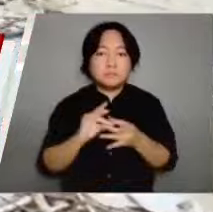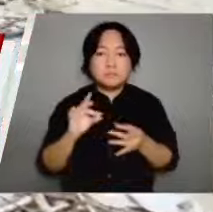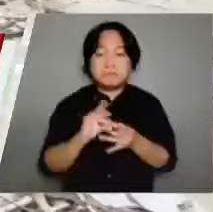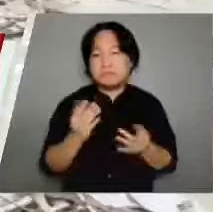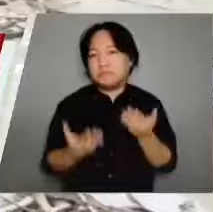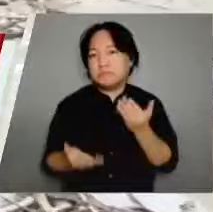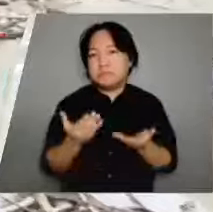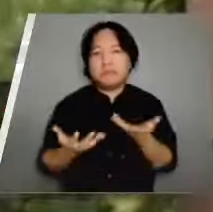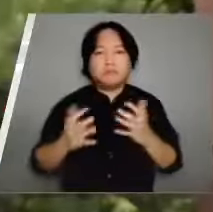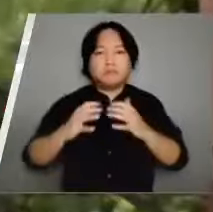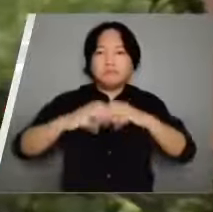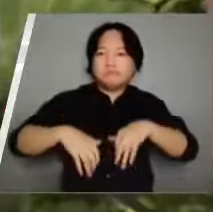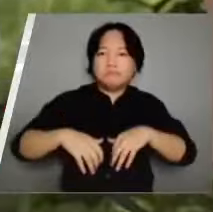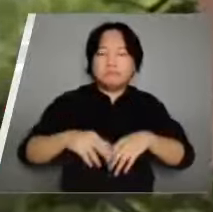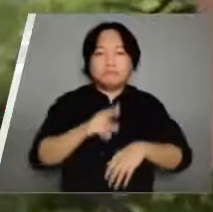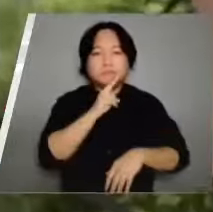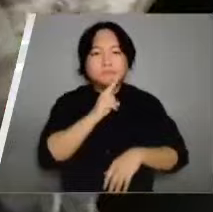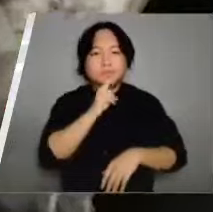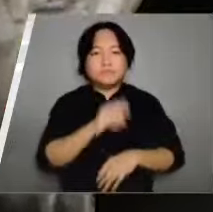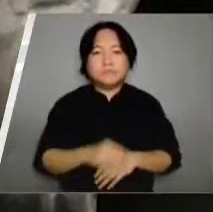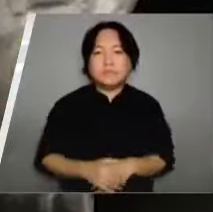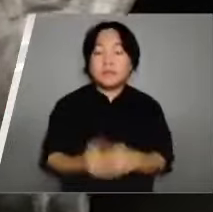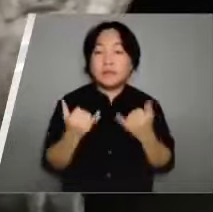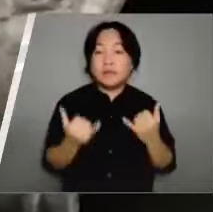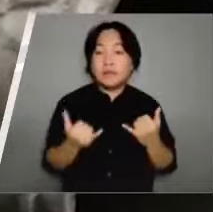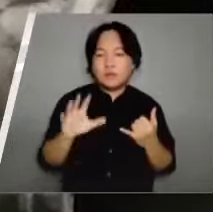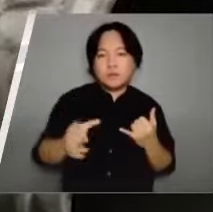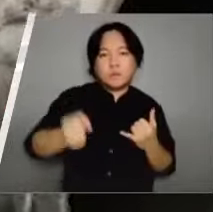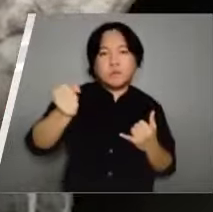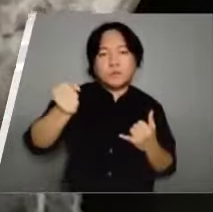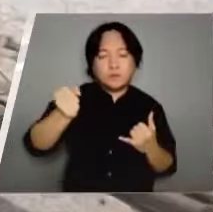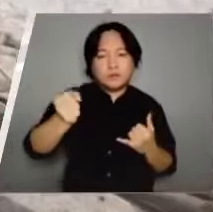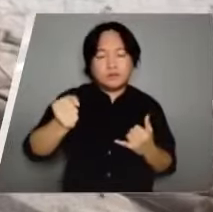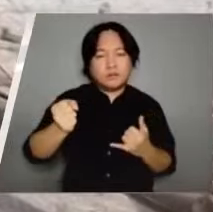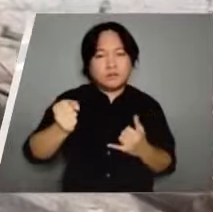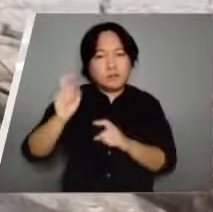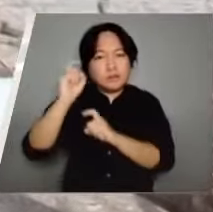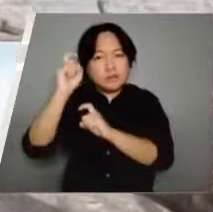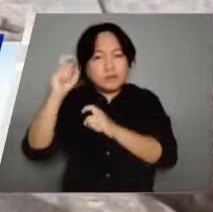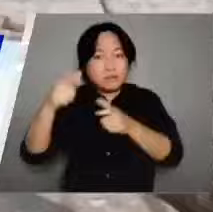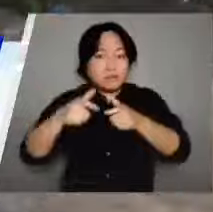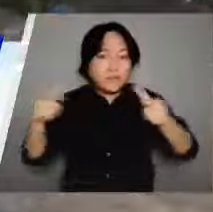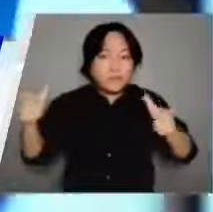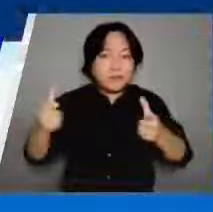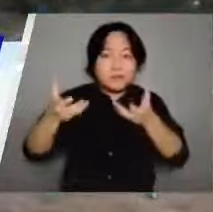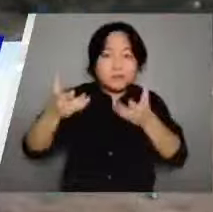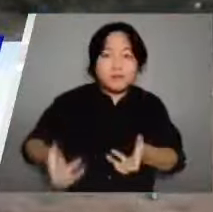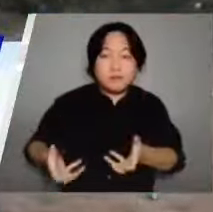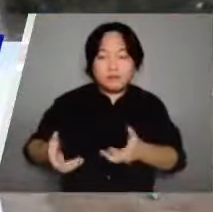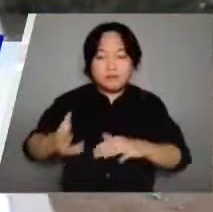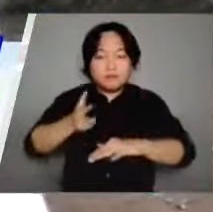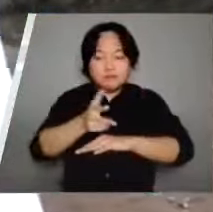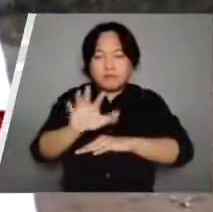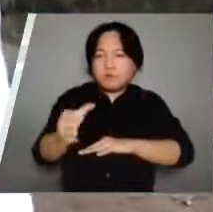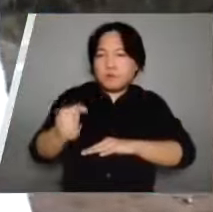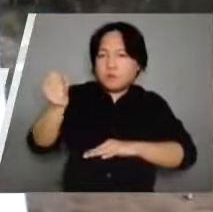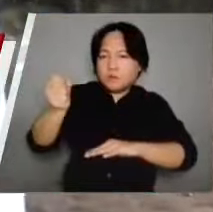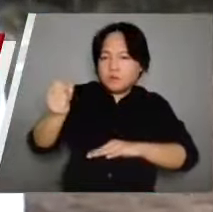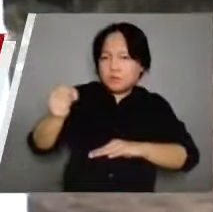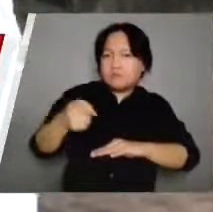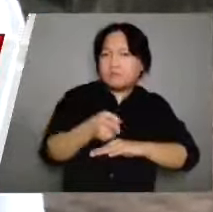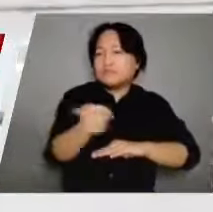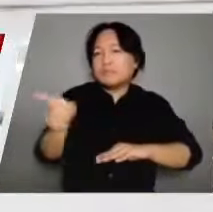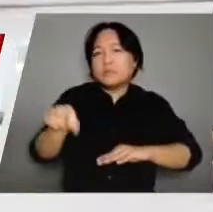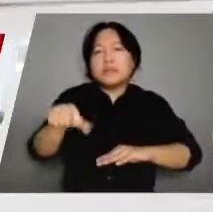yun. Sa ngayon, hindi muna nila pinadaanan ang mga mabibigat na sasakyan. Pero kung daan po sa kabila, sa Purokdus po,